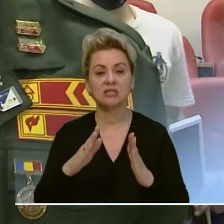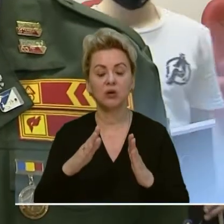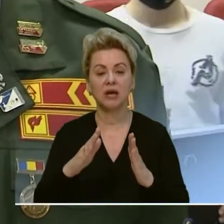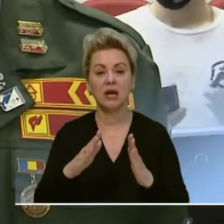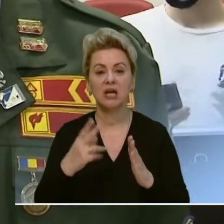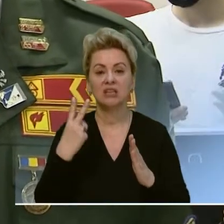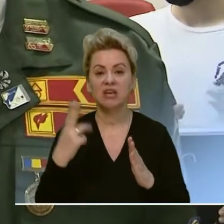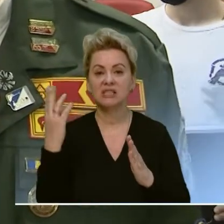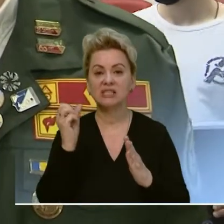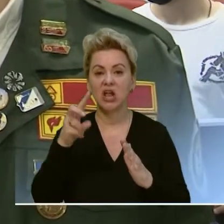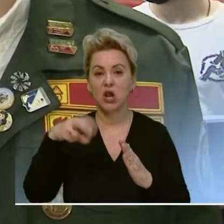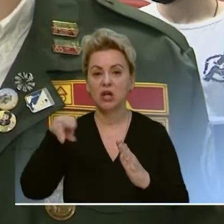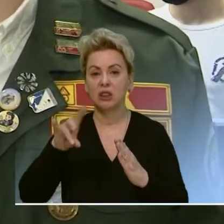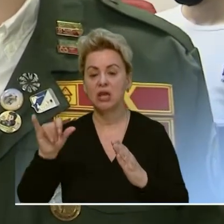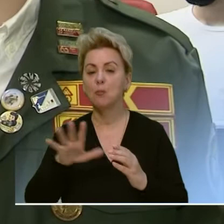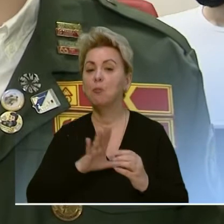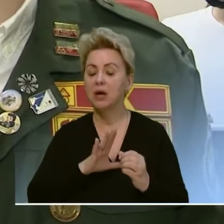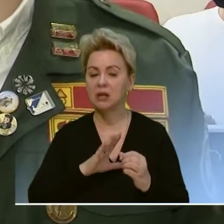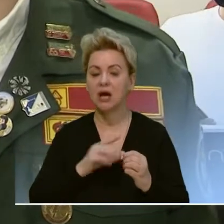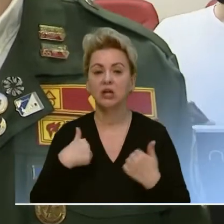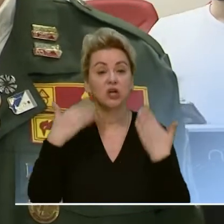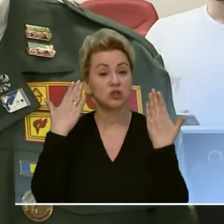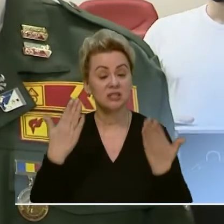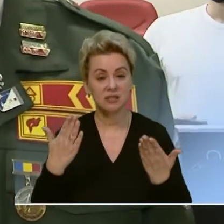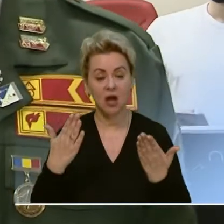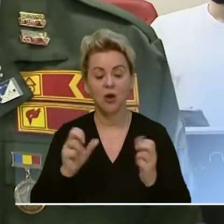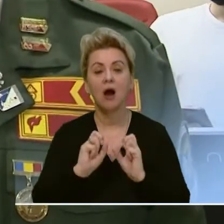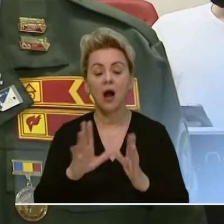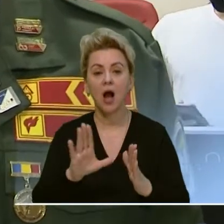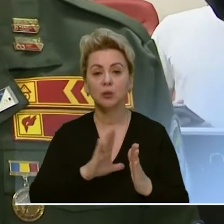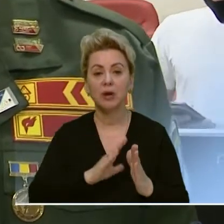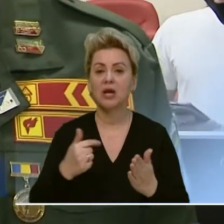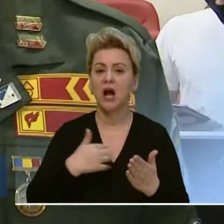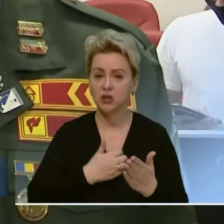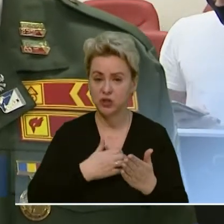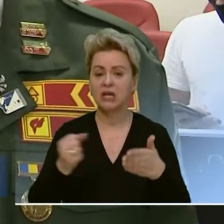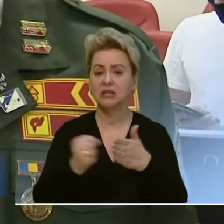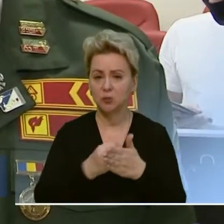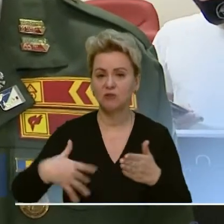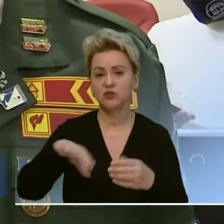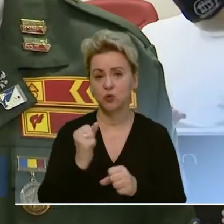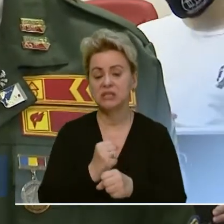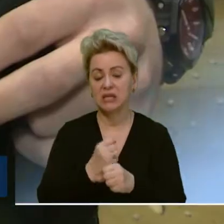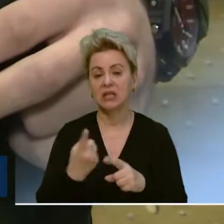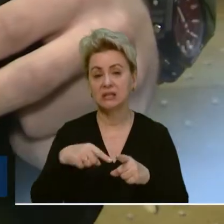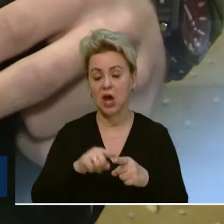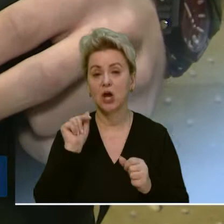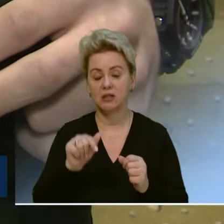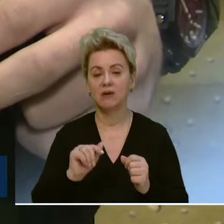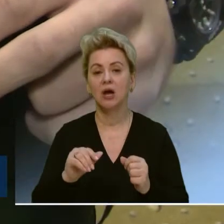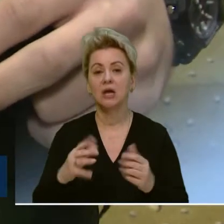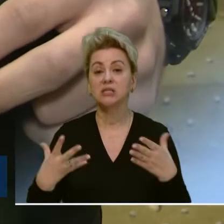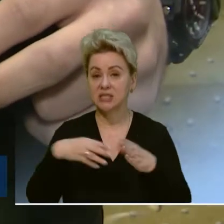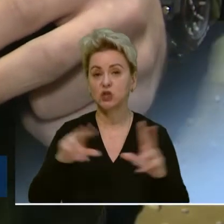две целины было, поэтому даже не знаем. Как бы стремились на это, все делали для этого, но,